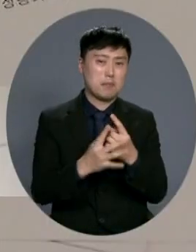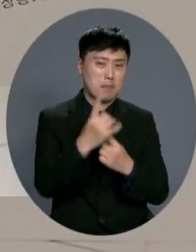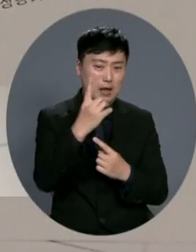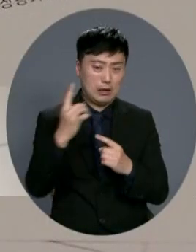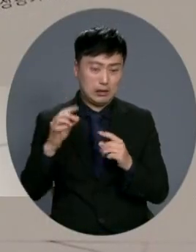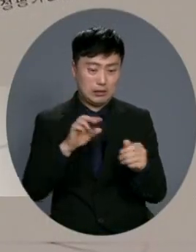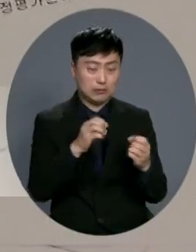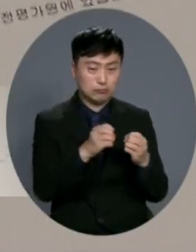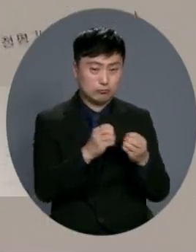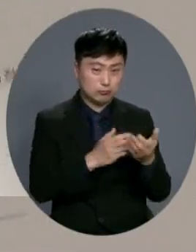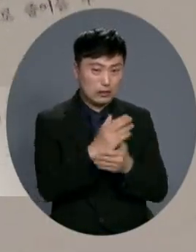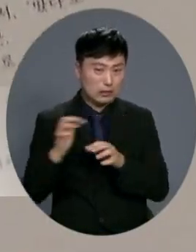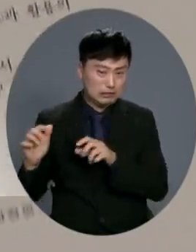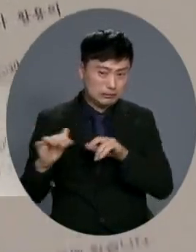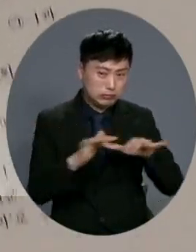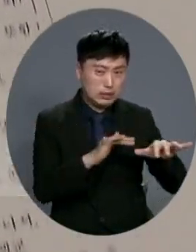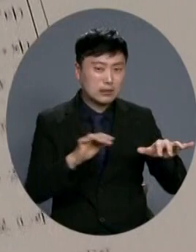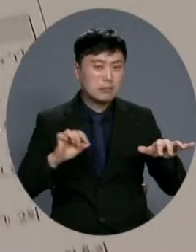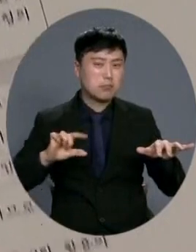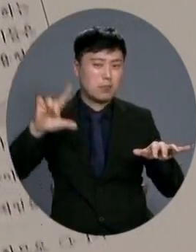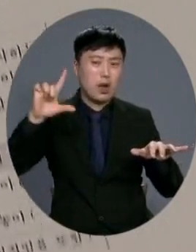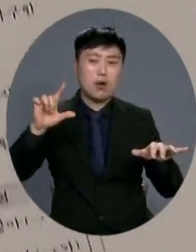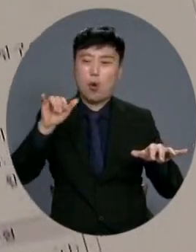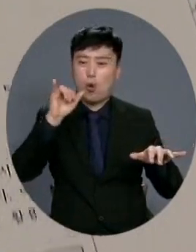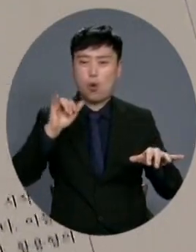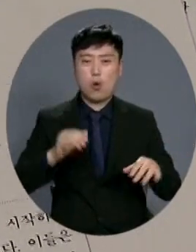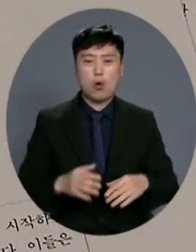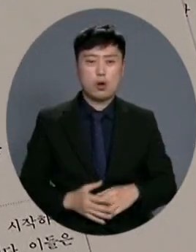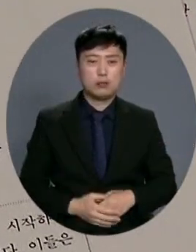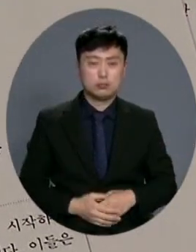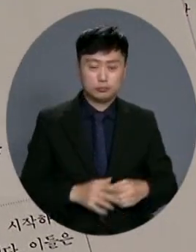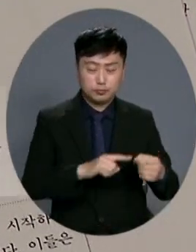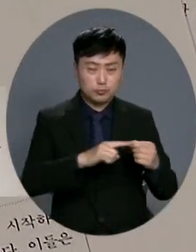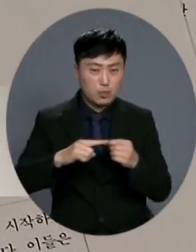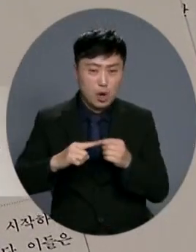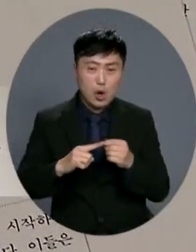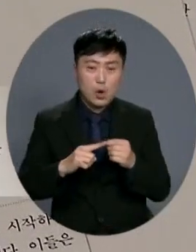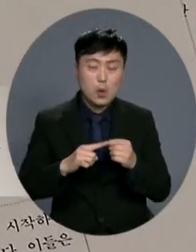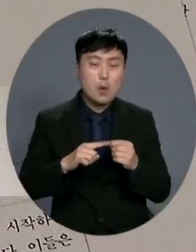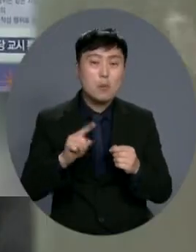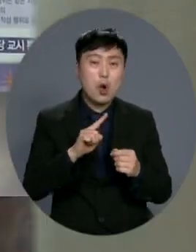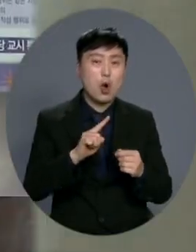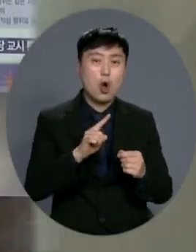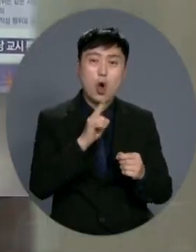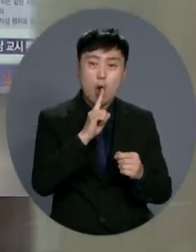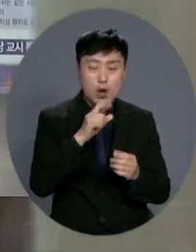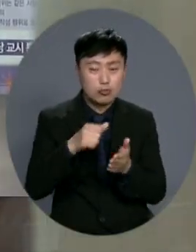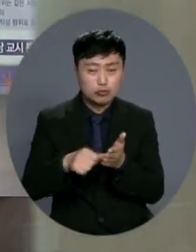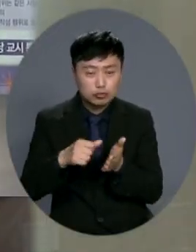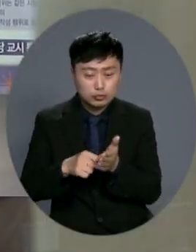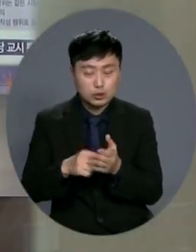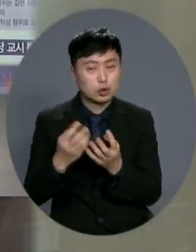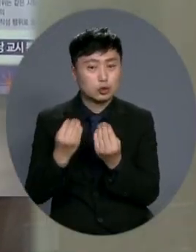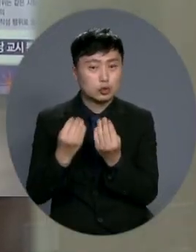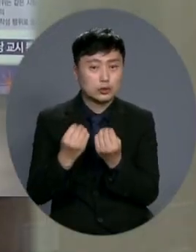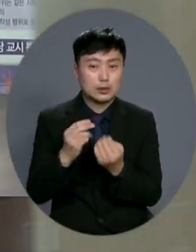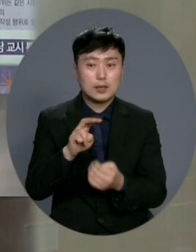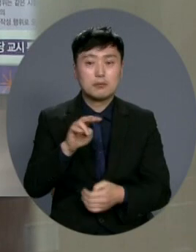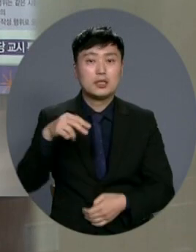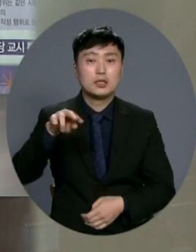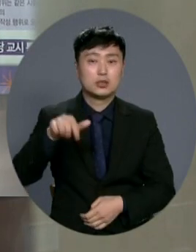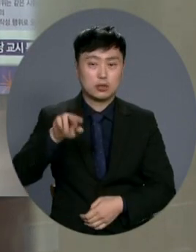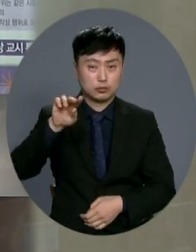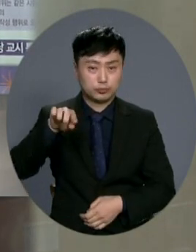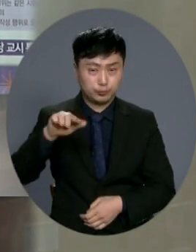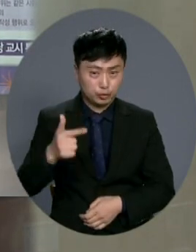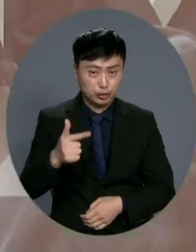현상은 점차 강해지고 있습니다. 국어 영역의 언어와 매체, 수학 영역의 미적분 등 표준 점수가